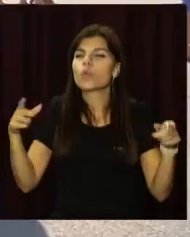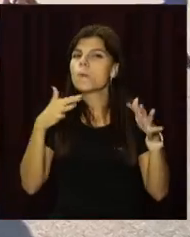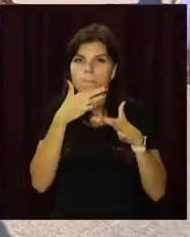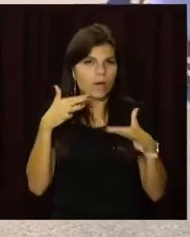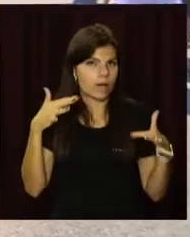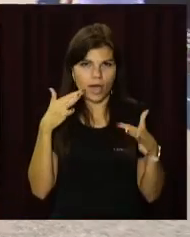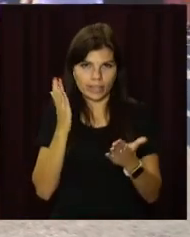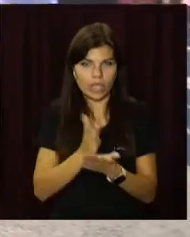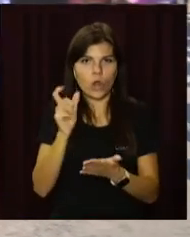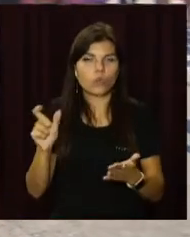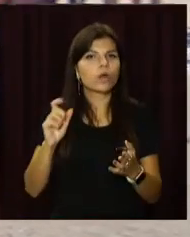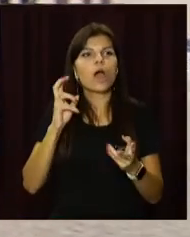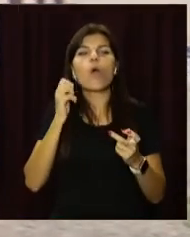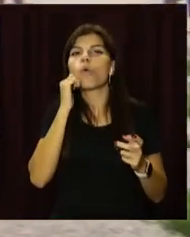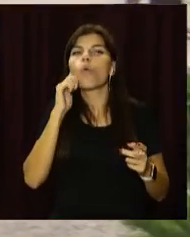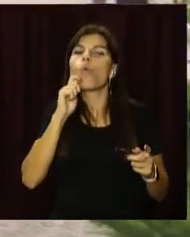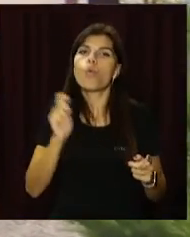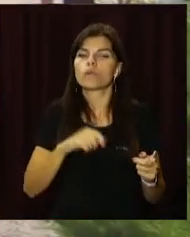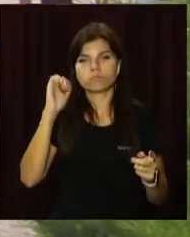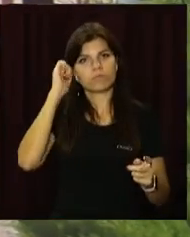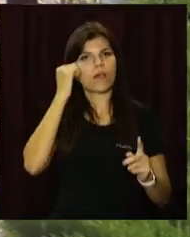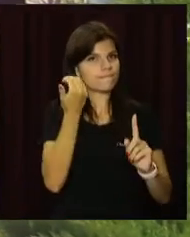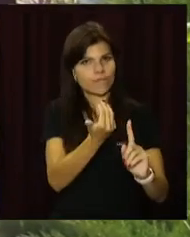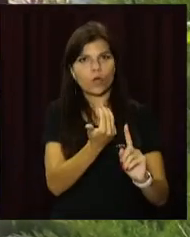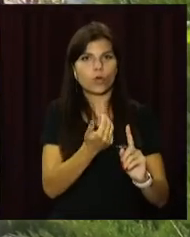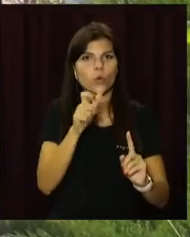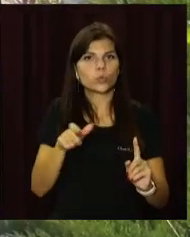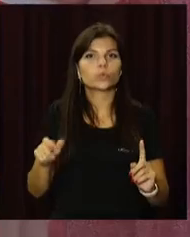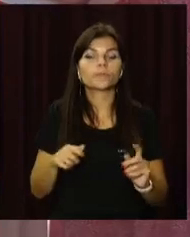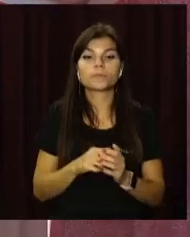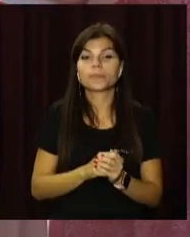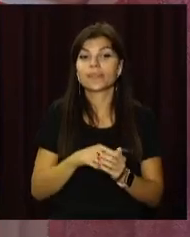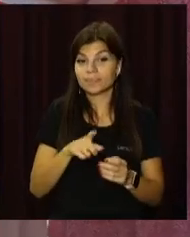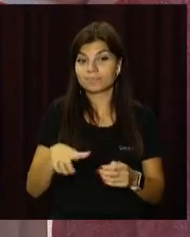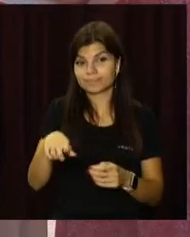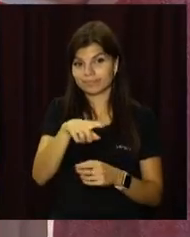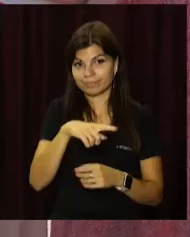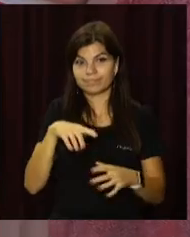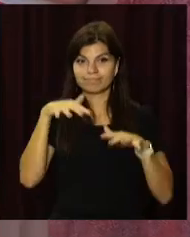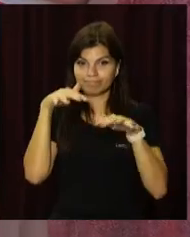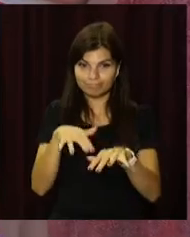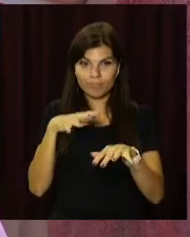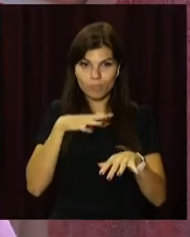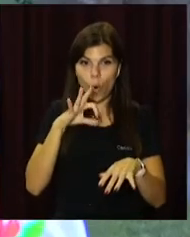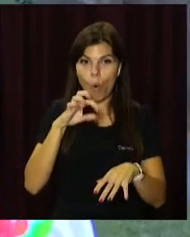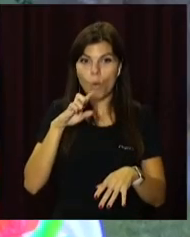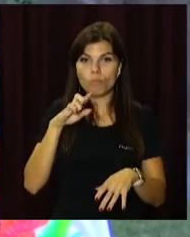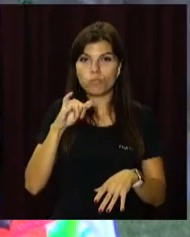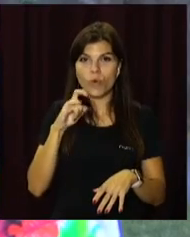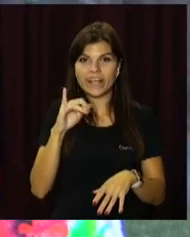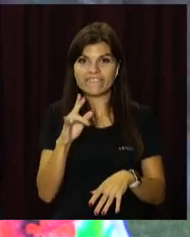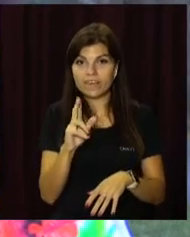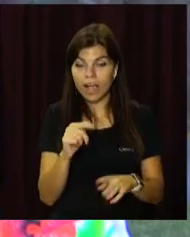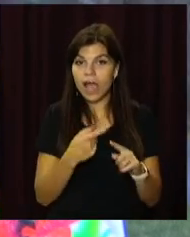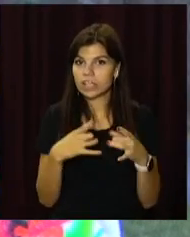інших. На церемонії зібралися місцеві мешканці, керівництво Обухівської територіальної громади та гості селища. Для Обухівської громади